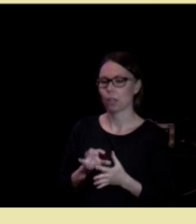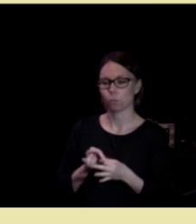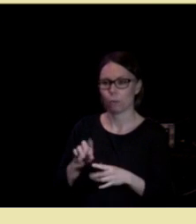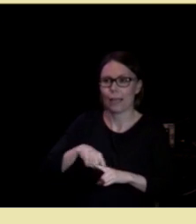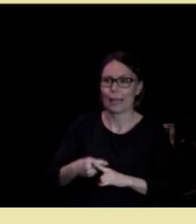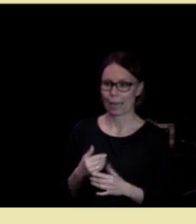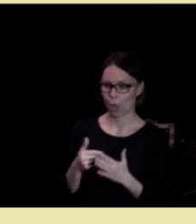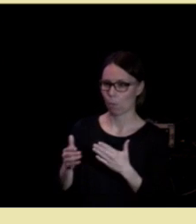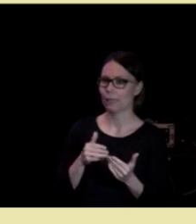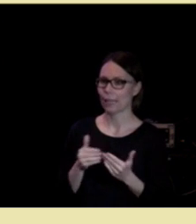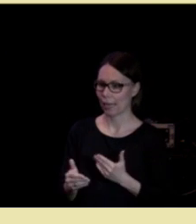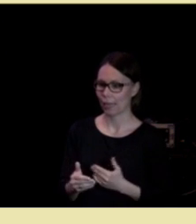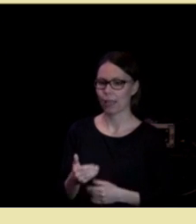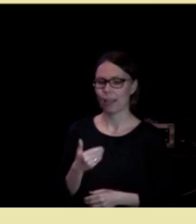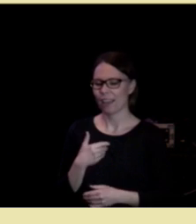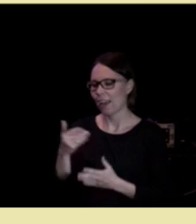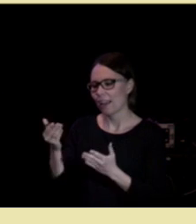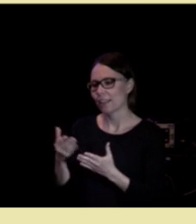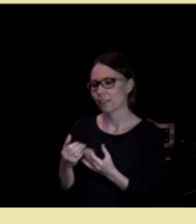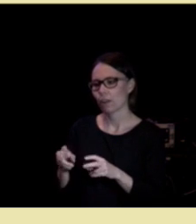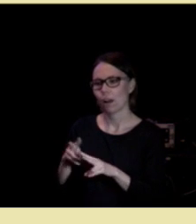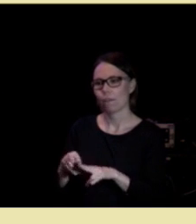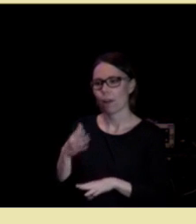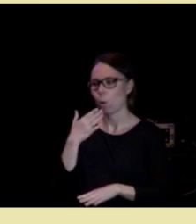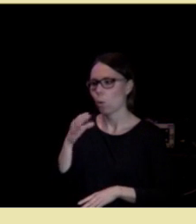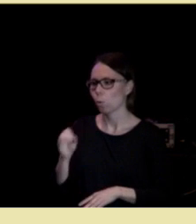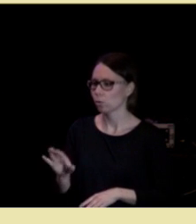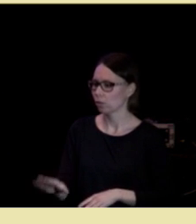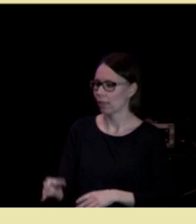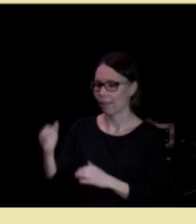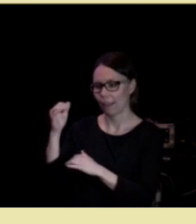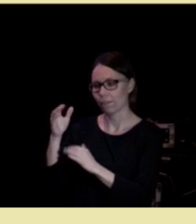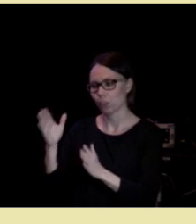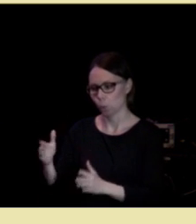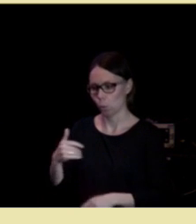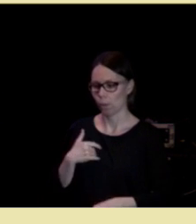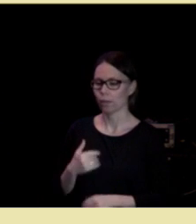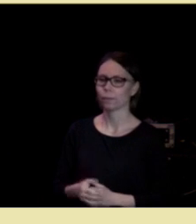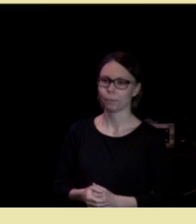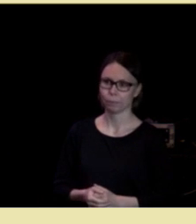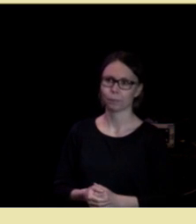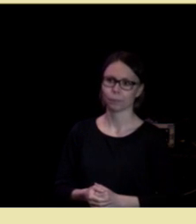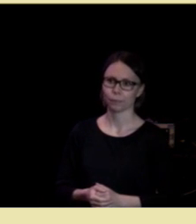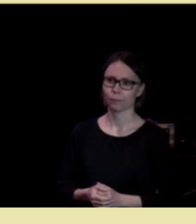rehabilitering, så leser jeg litt fra WHOs definisjon.